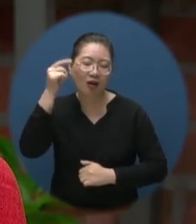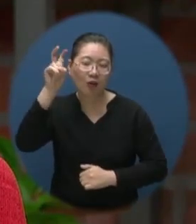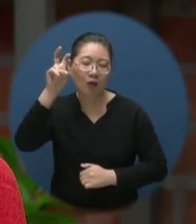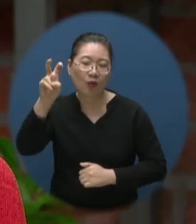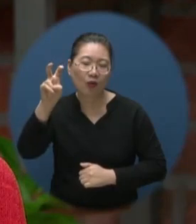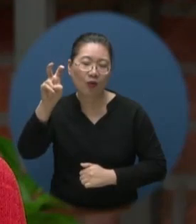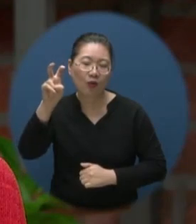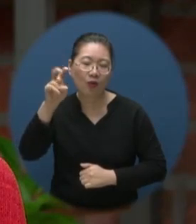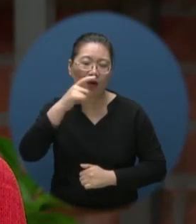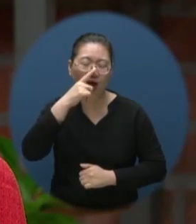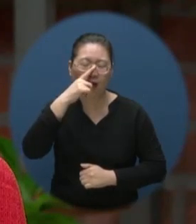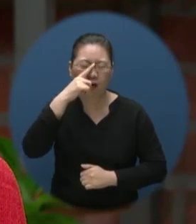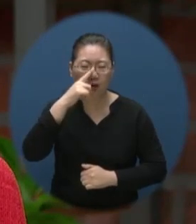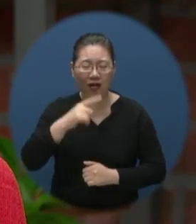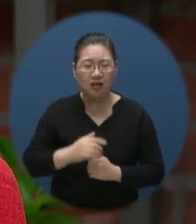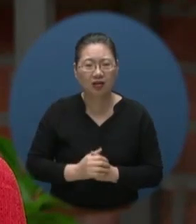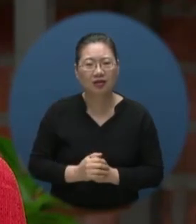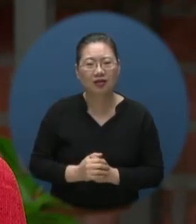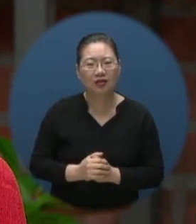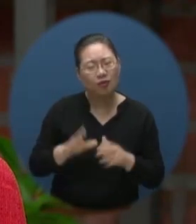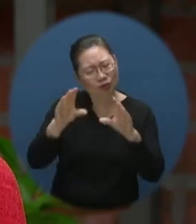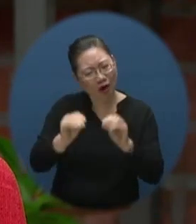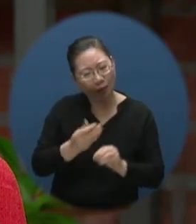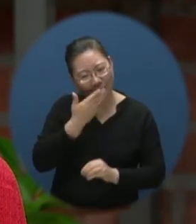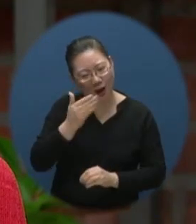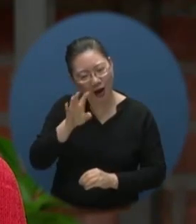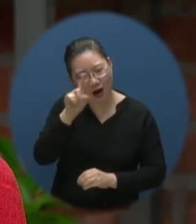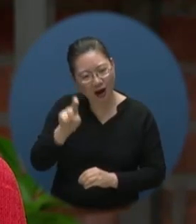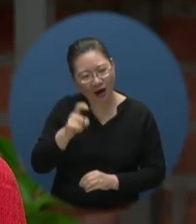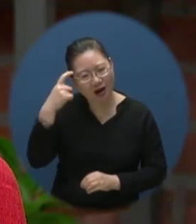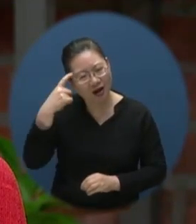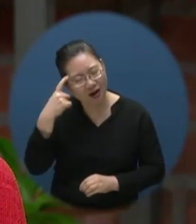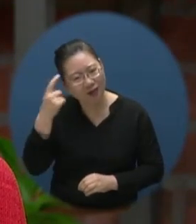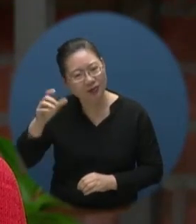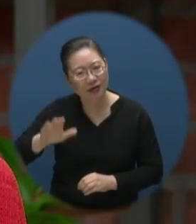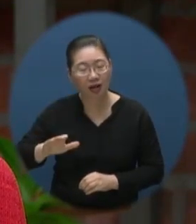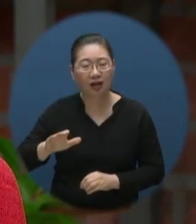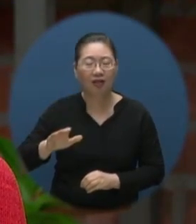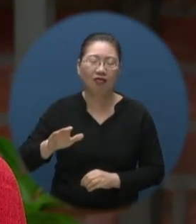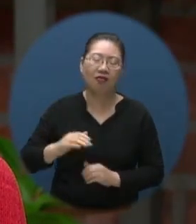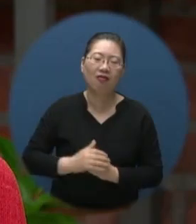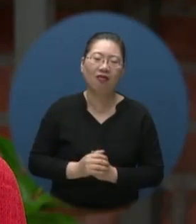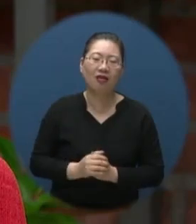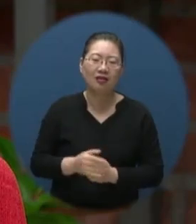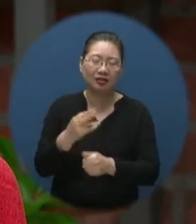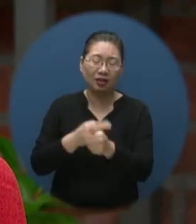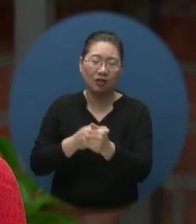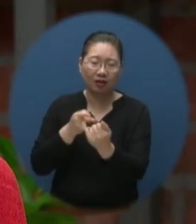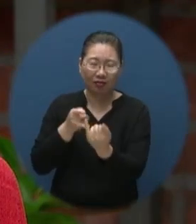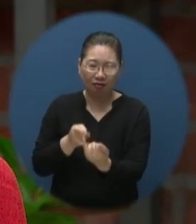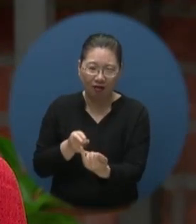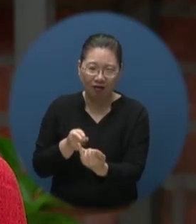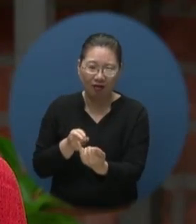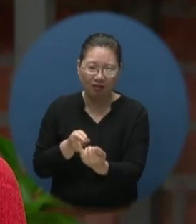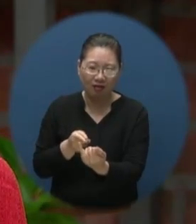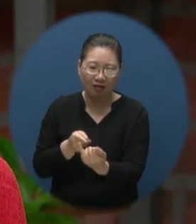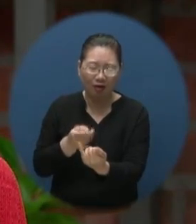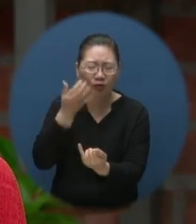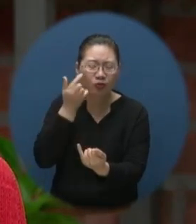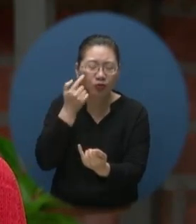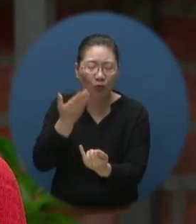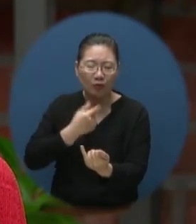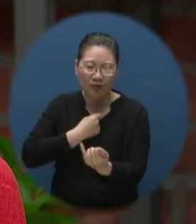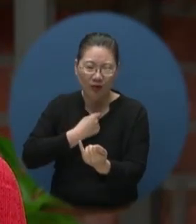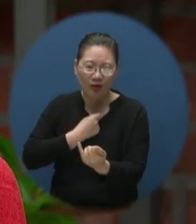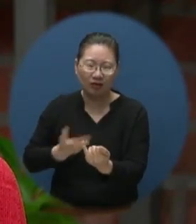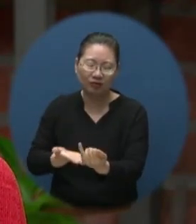혹시 악취방처 가지고 나을 수도 있을까 싶었는데 그래서 내가 선생님한테 이거를